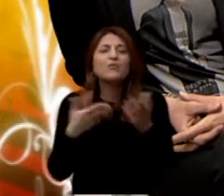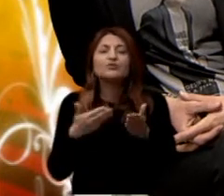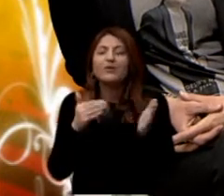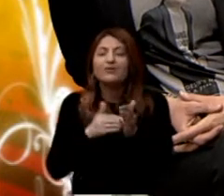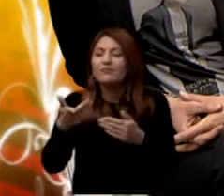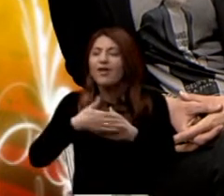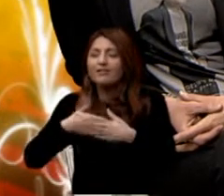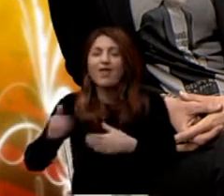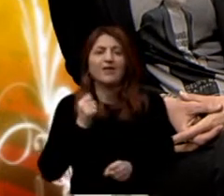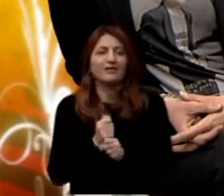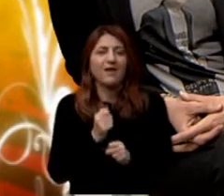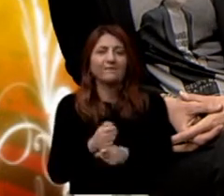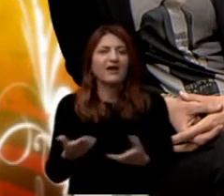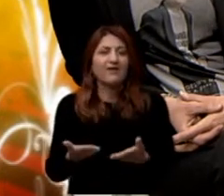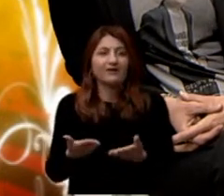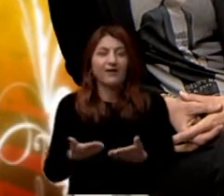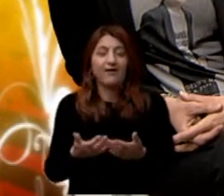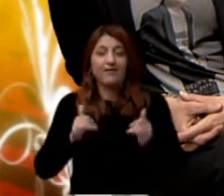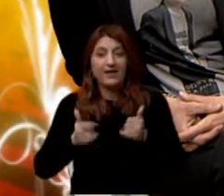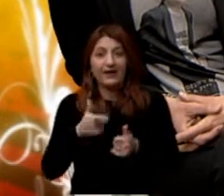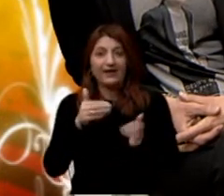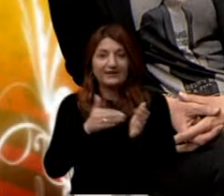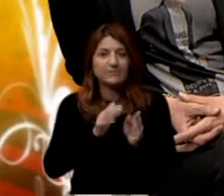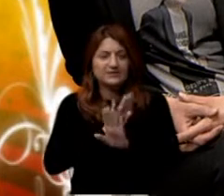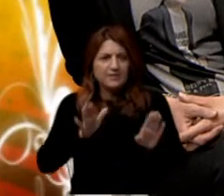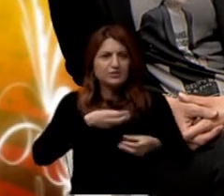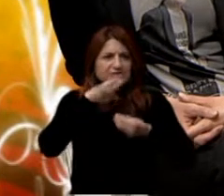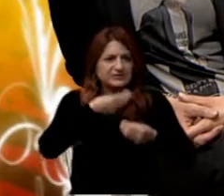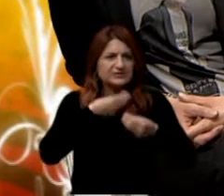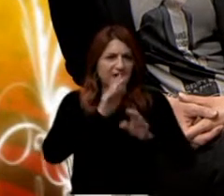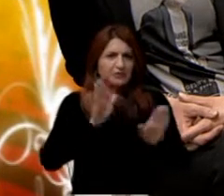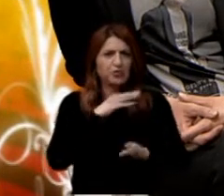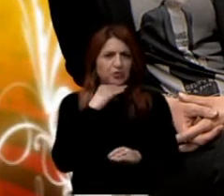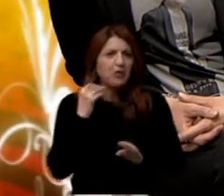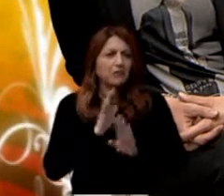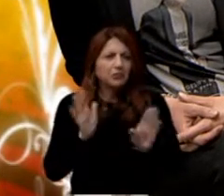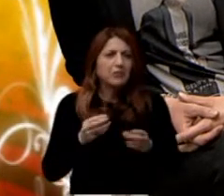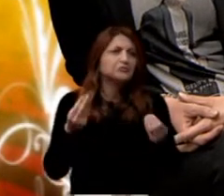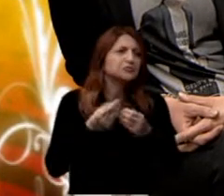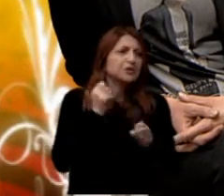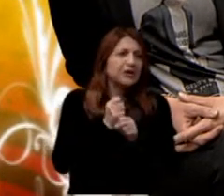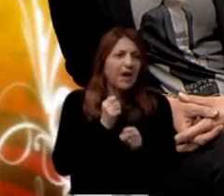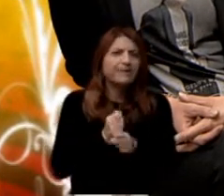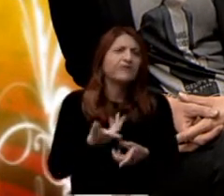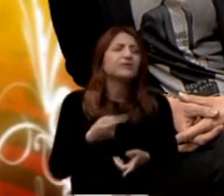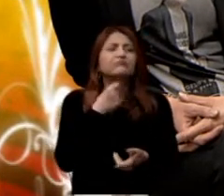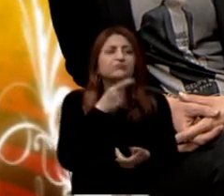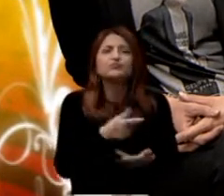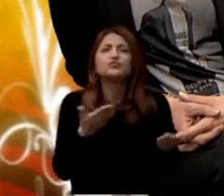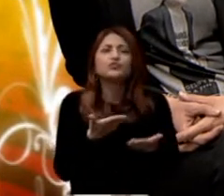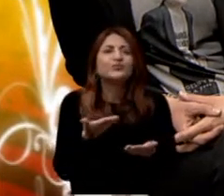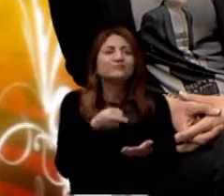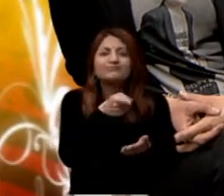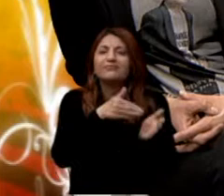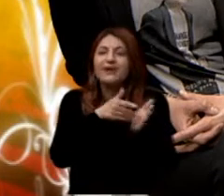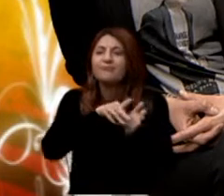dalje učiniti, što treba da li samo savjetodavno poduzeti određene mjere i uputiti tu